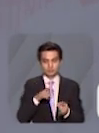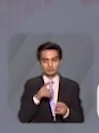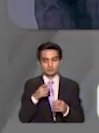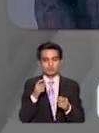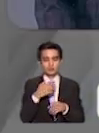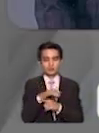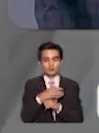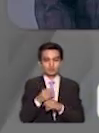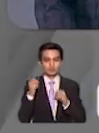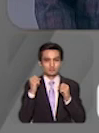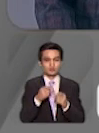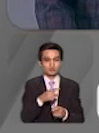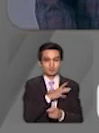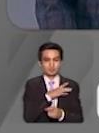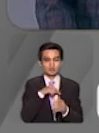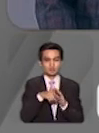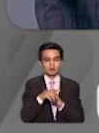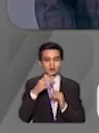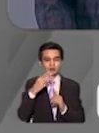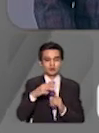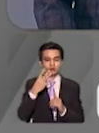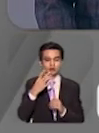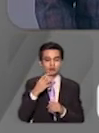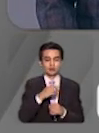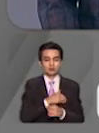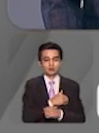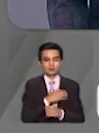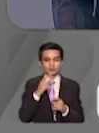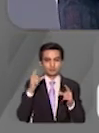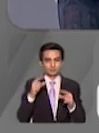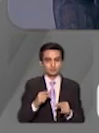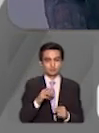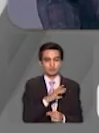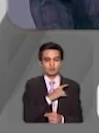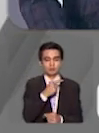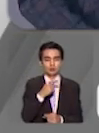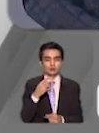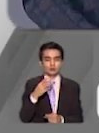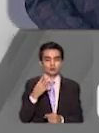сәбидің қатты тоңып қалған сонша дене қызуы 34 градусқа дейін төмендеп кетіпті.